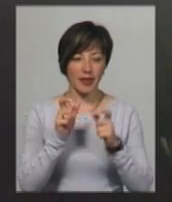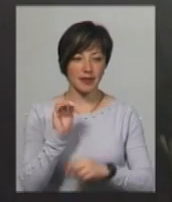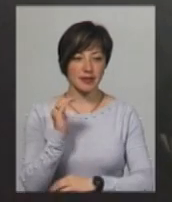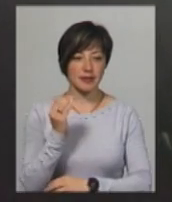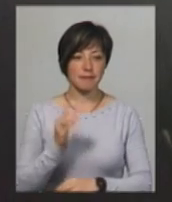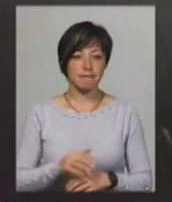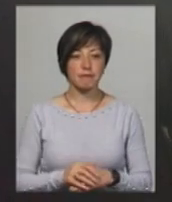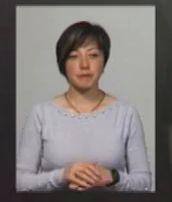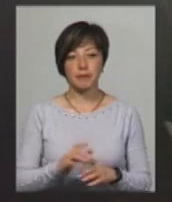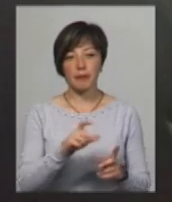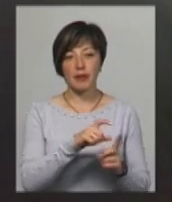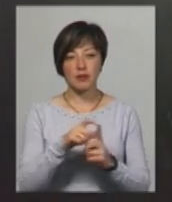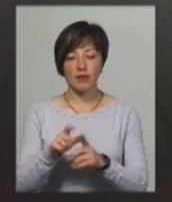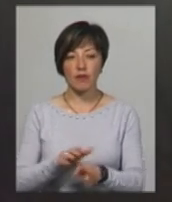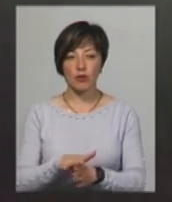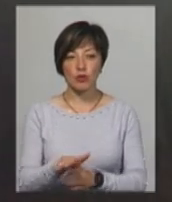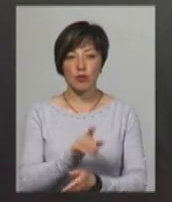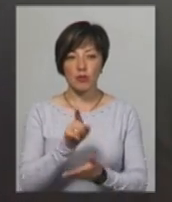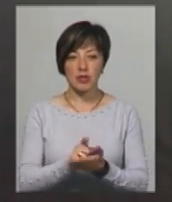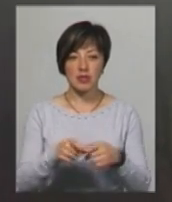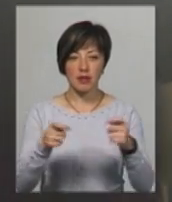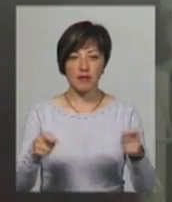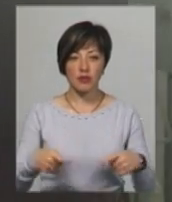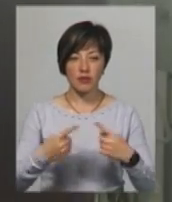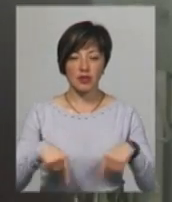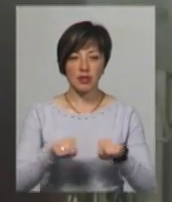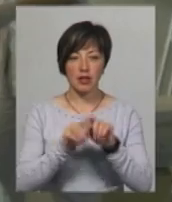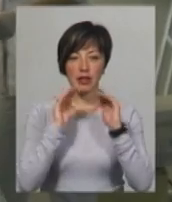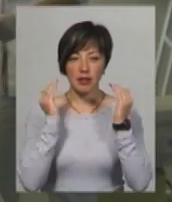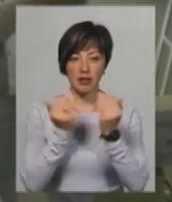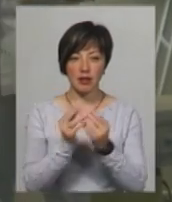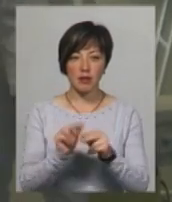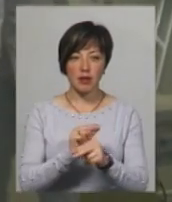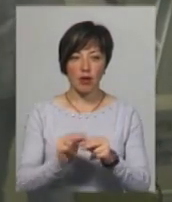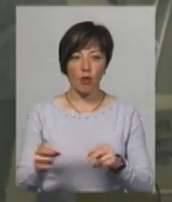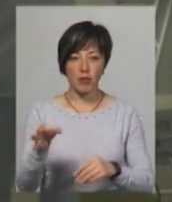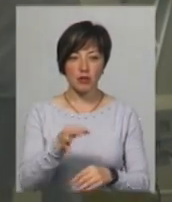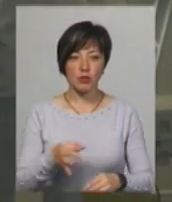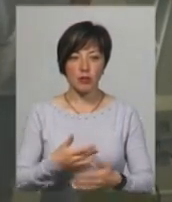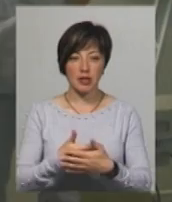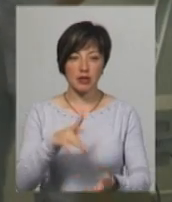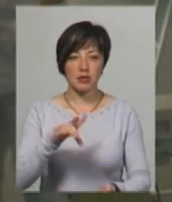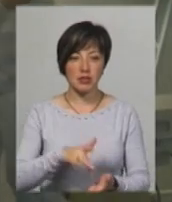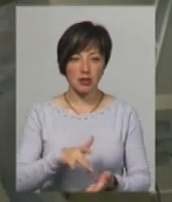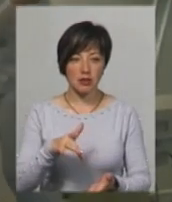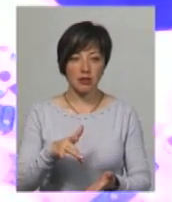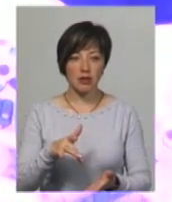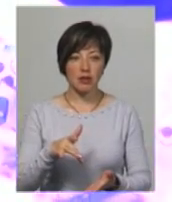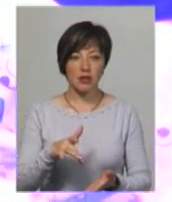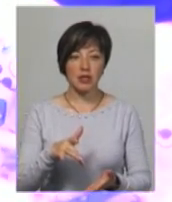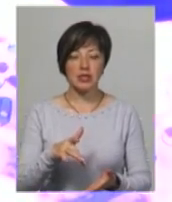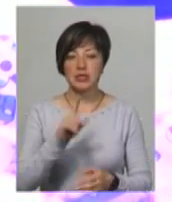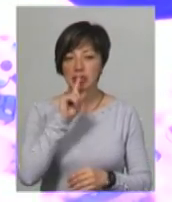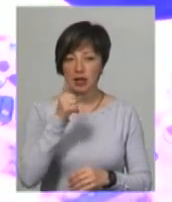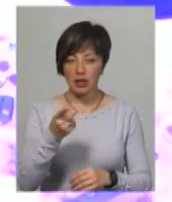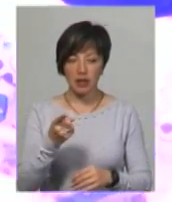За словами виконуючої обов'язки завідуючого відділення інтенсивної терапії новонароджених Хмельницького обласного перинатального центру Наталі Паляниці, за рік